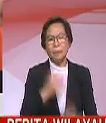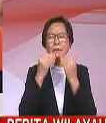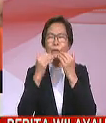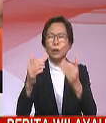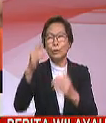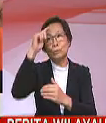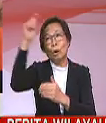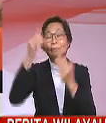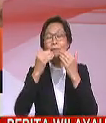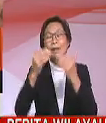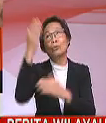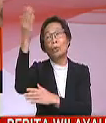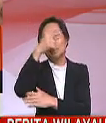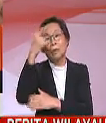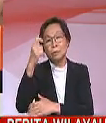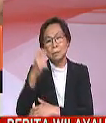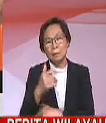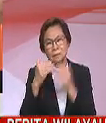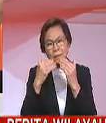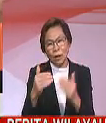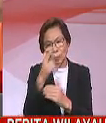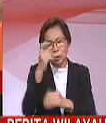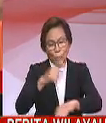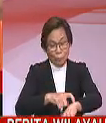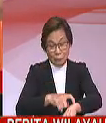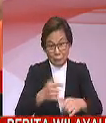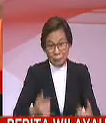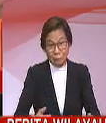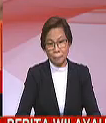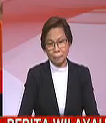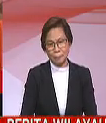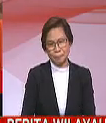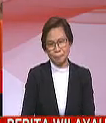bersyukur kerana pada musim yang